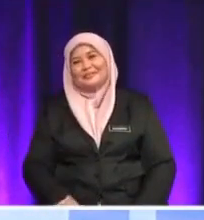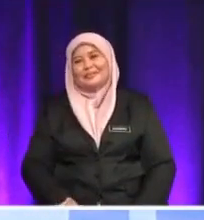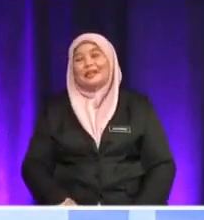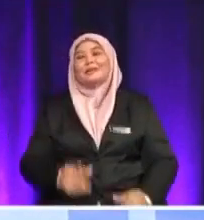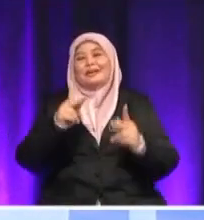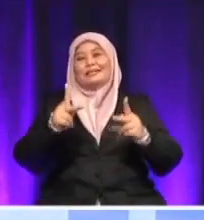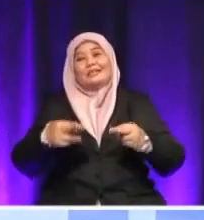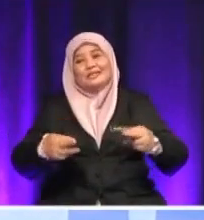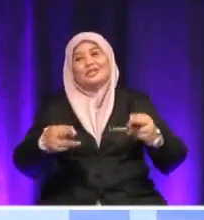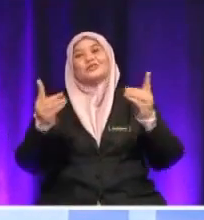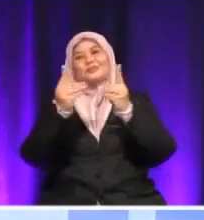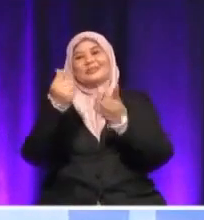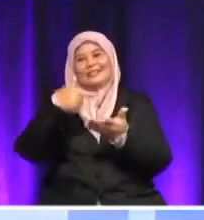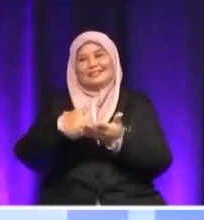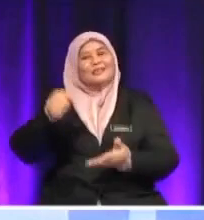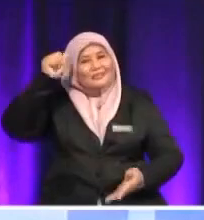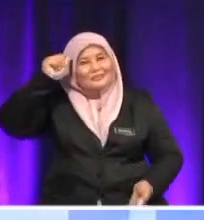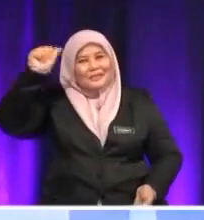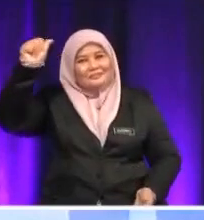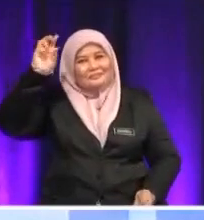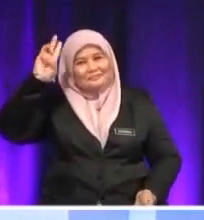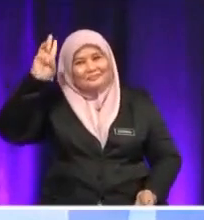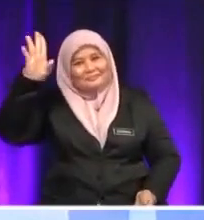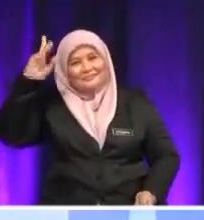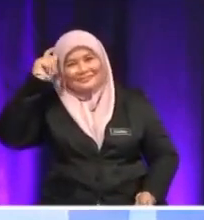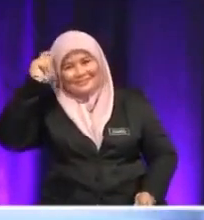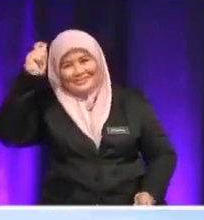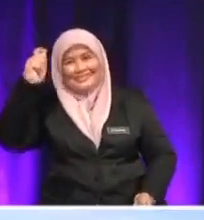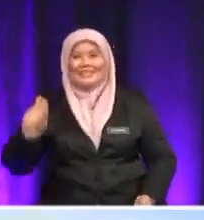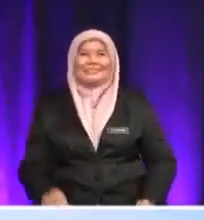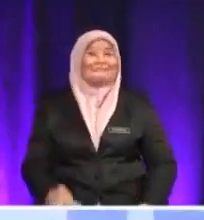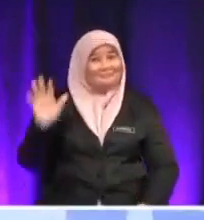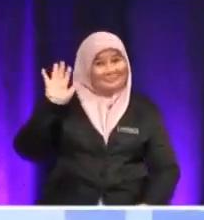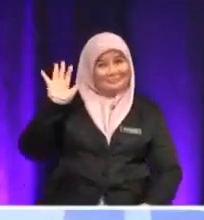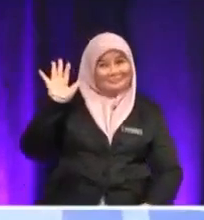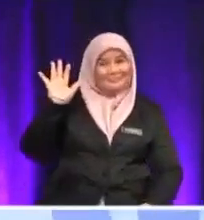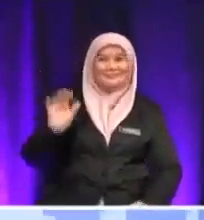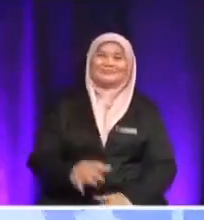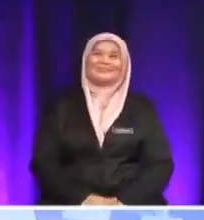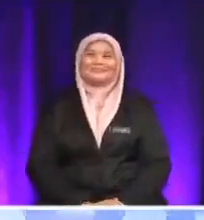jumpa lagi. Assalamualaikum warahmatullahi wabarakatuh. Bye-bye.